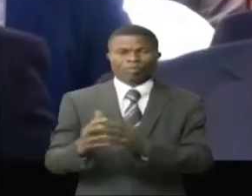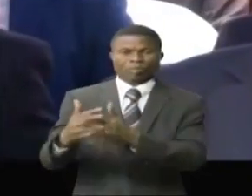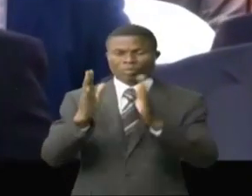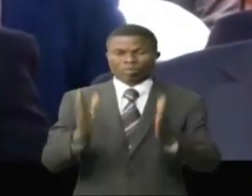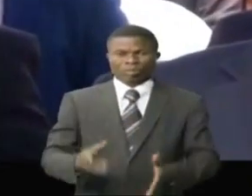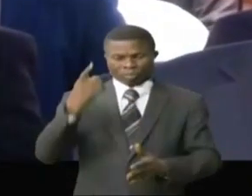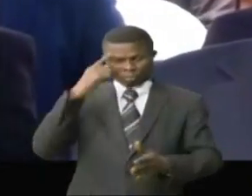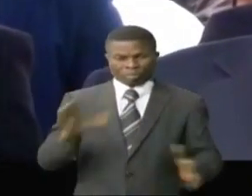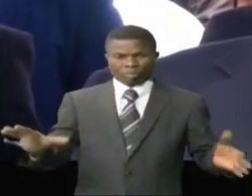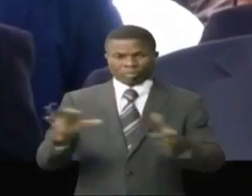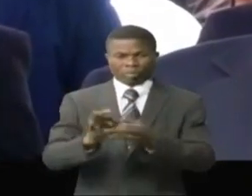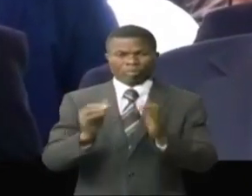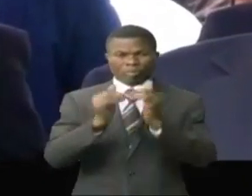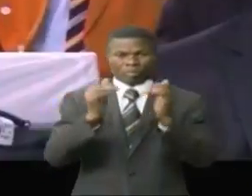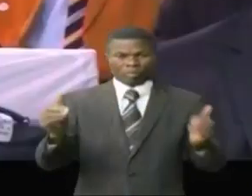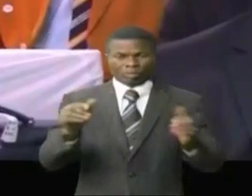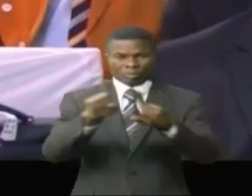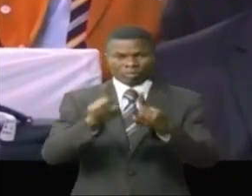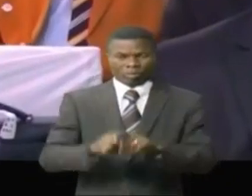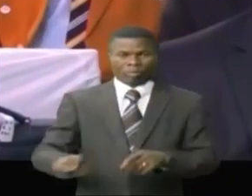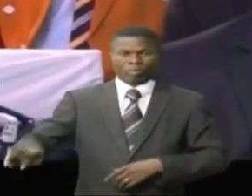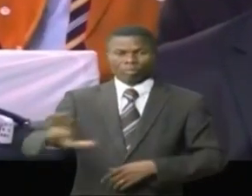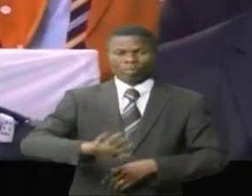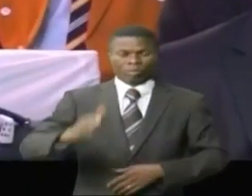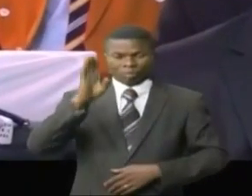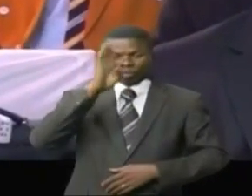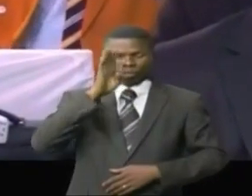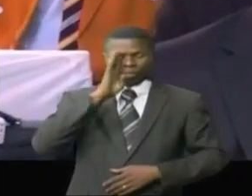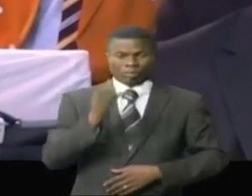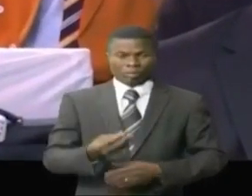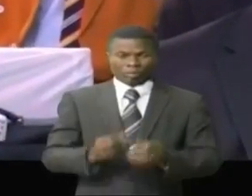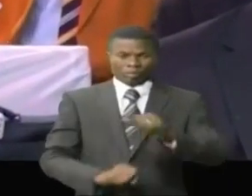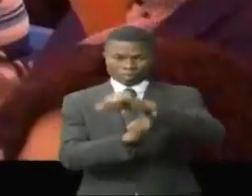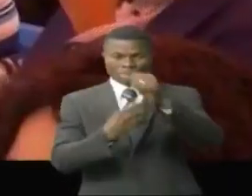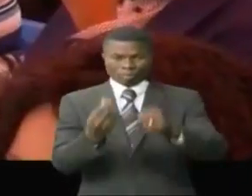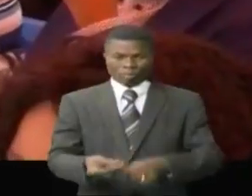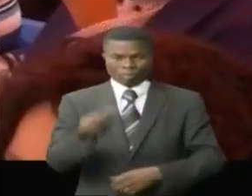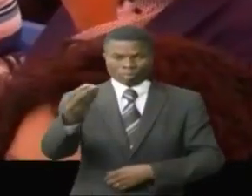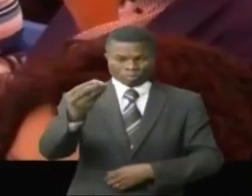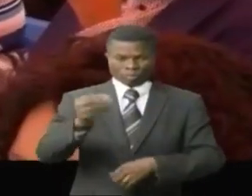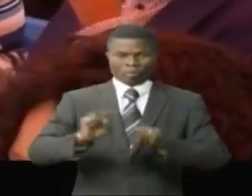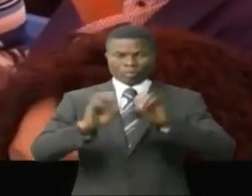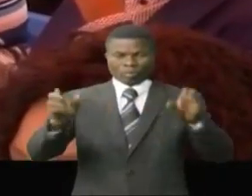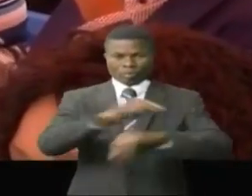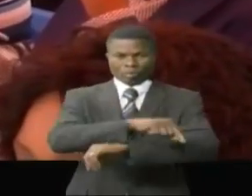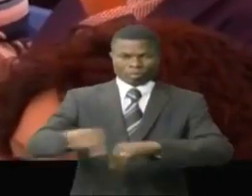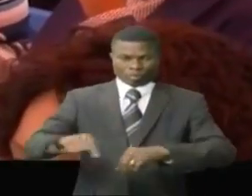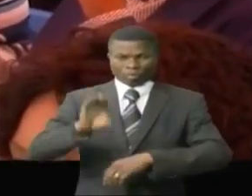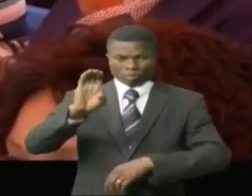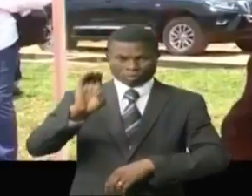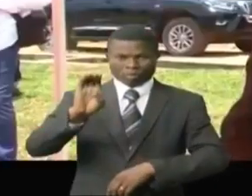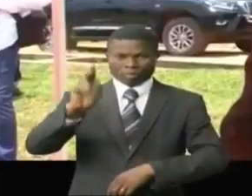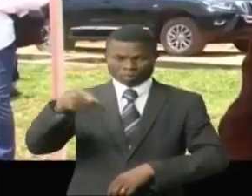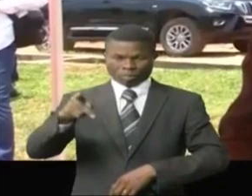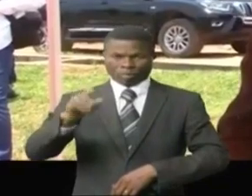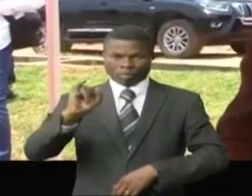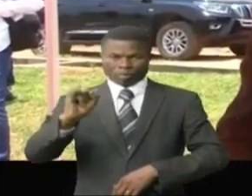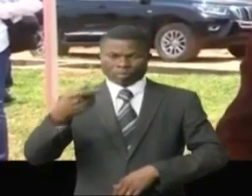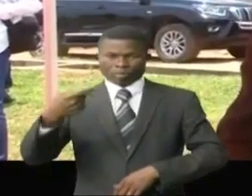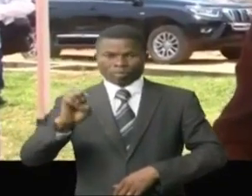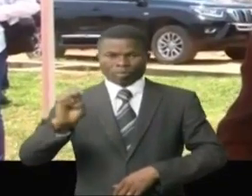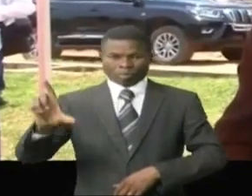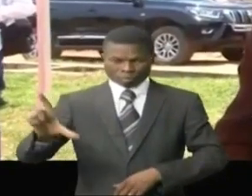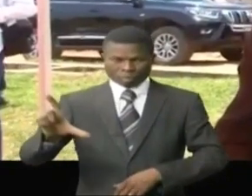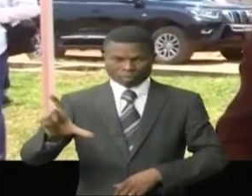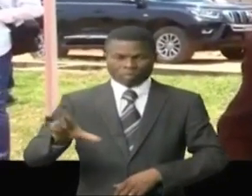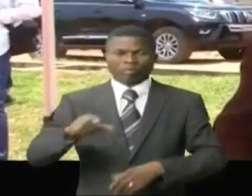la consolidation de la paix et les Royaumes de Belgique qui ont financé ces travaux de rénovation du siège de la CPVJR, John Kabeya Shikai